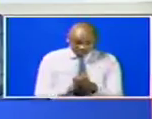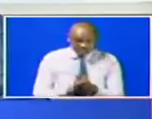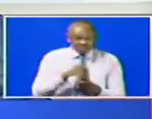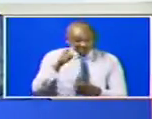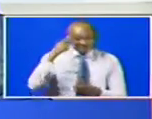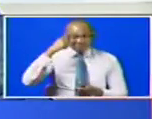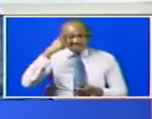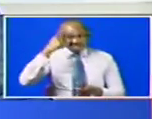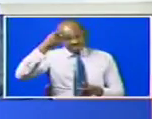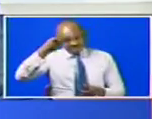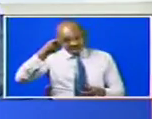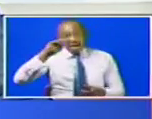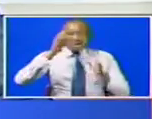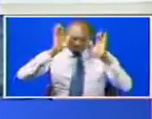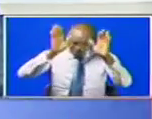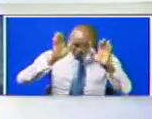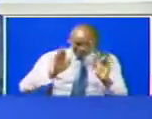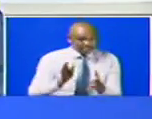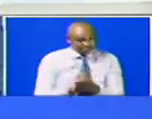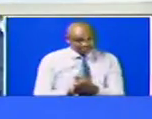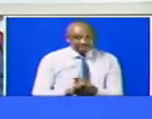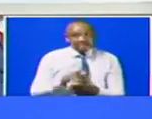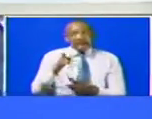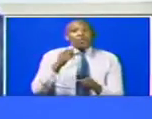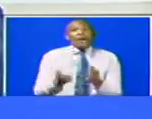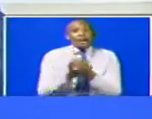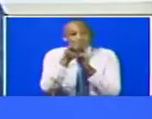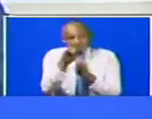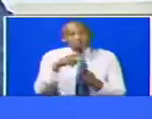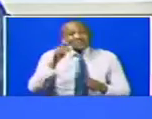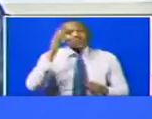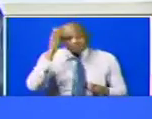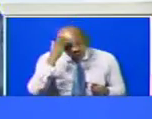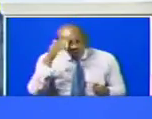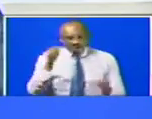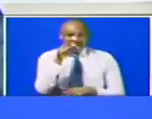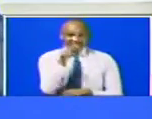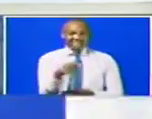anticipation, very very important, kwa sababu sasa itakusaidia. Already umejua gari lako